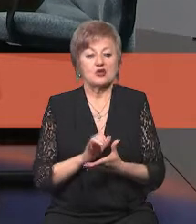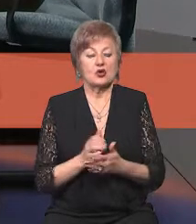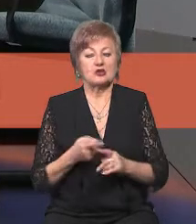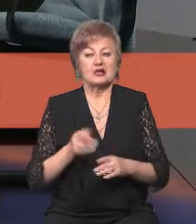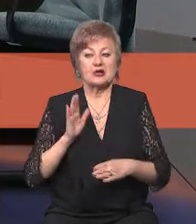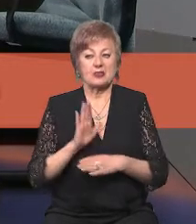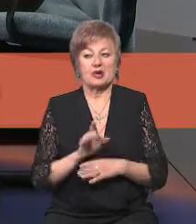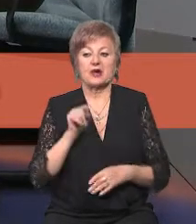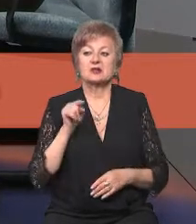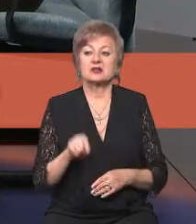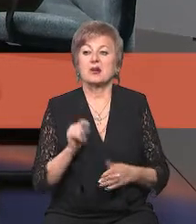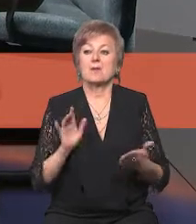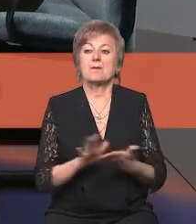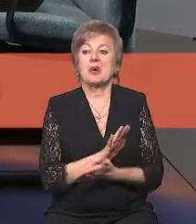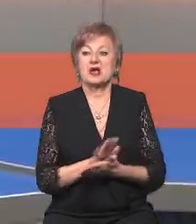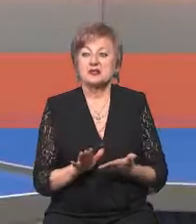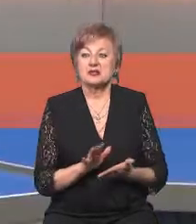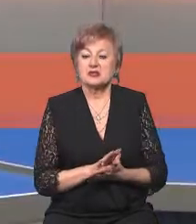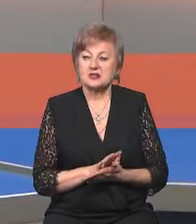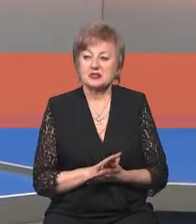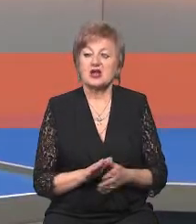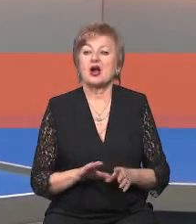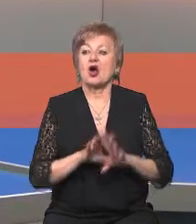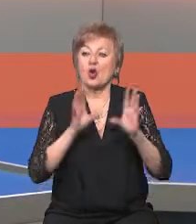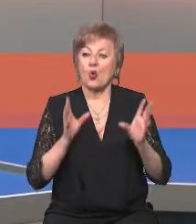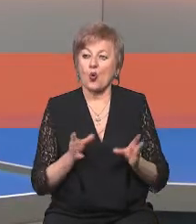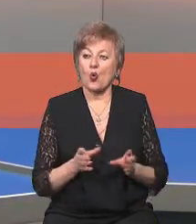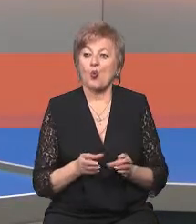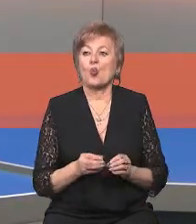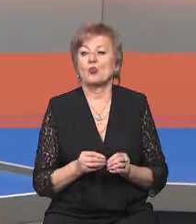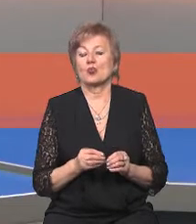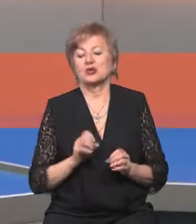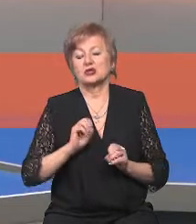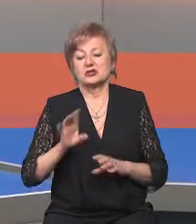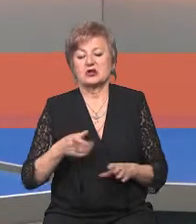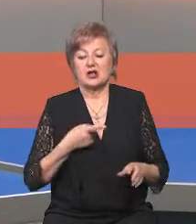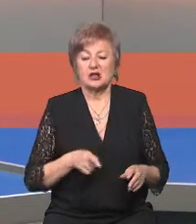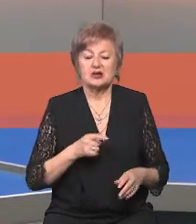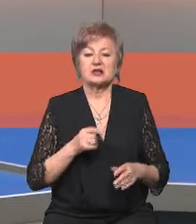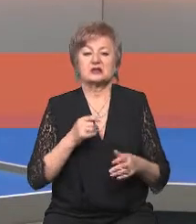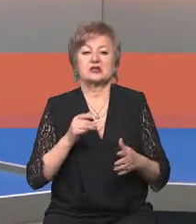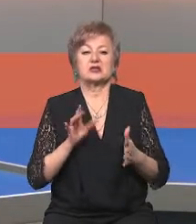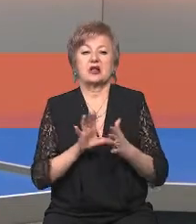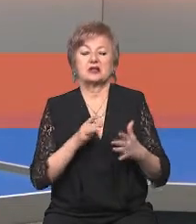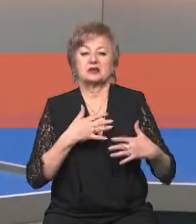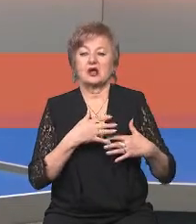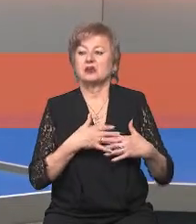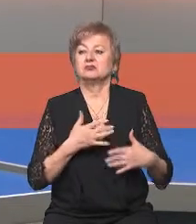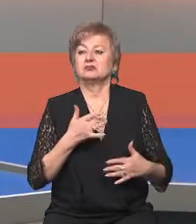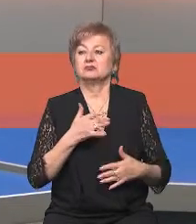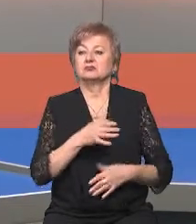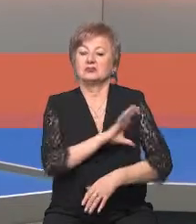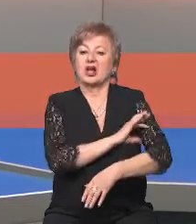Там входить в нас безкоштовна загальна аналіз крові, загальний аналіз сечі, електрокардіограма,